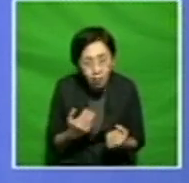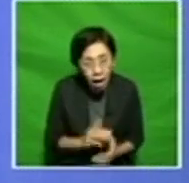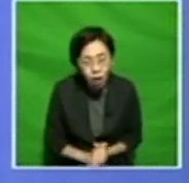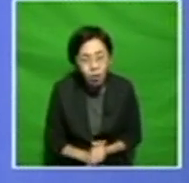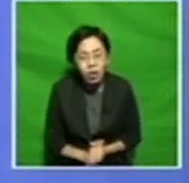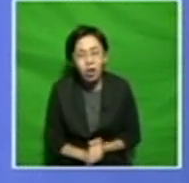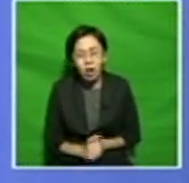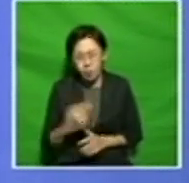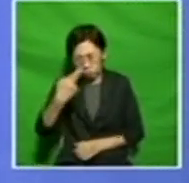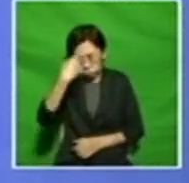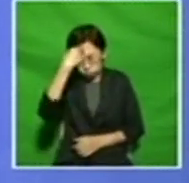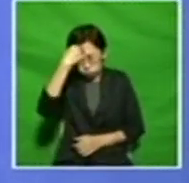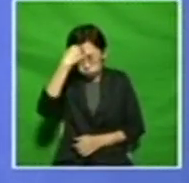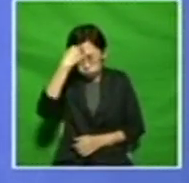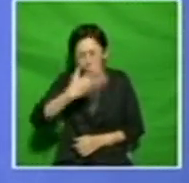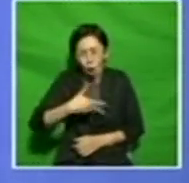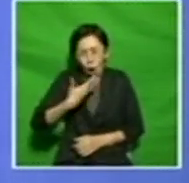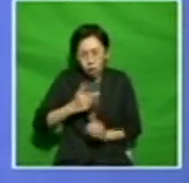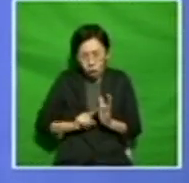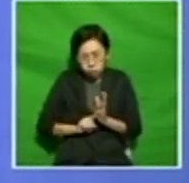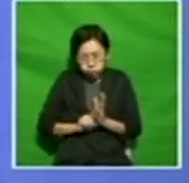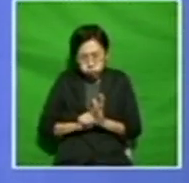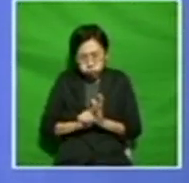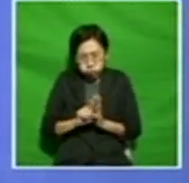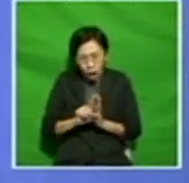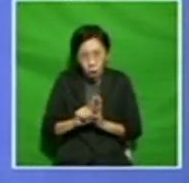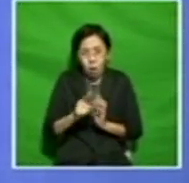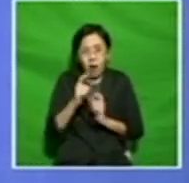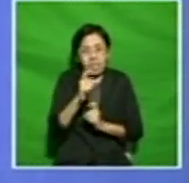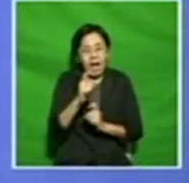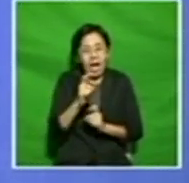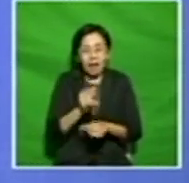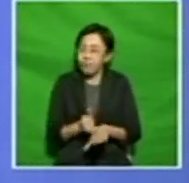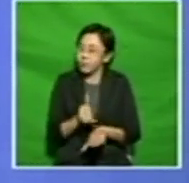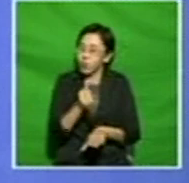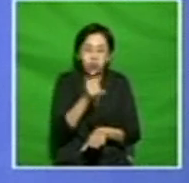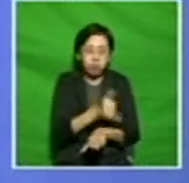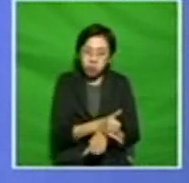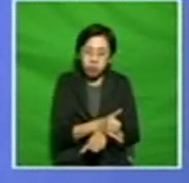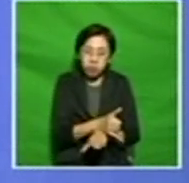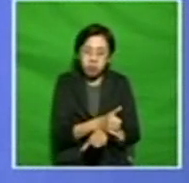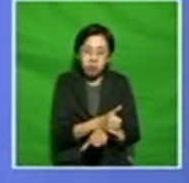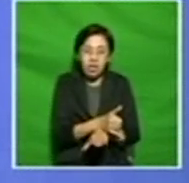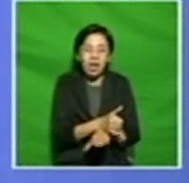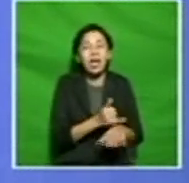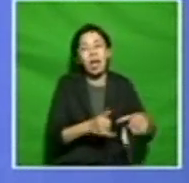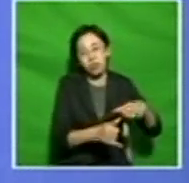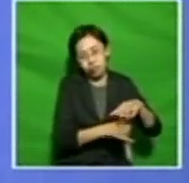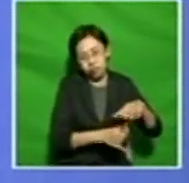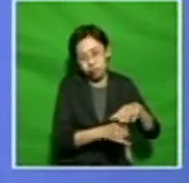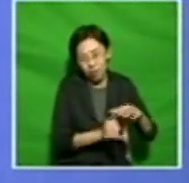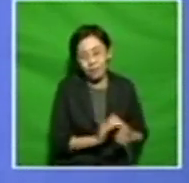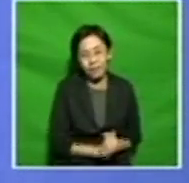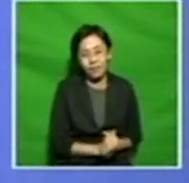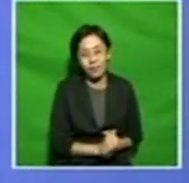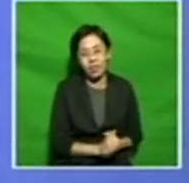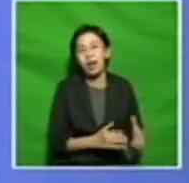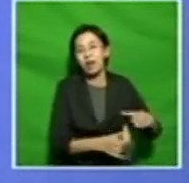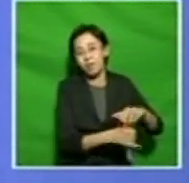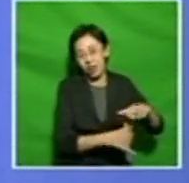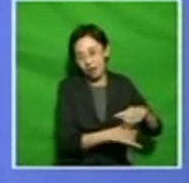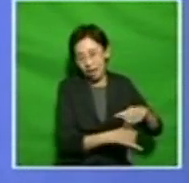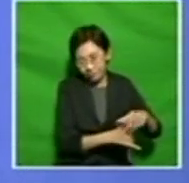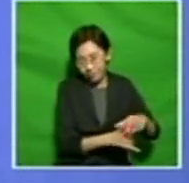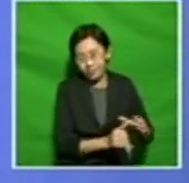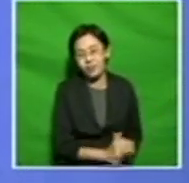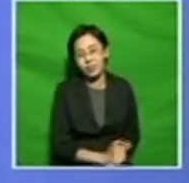มิท่านสูงผิดปกติเสี่ยงเขาก็จะให้ท่านออกจากยานพาหนะนั้นแล้วส่งไปกักกันตัวหรือเ